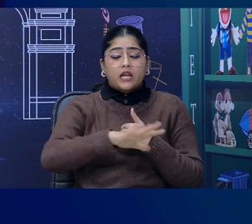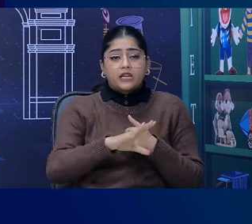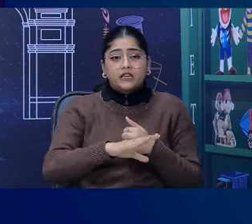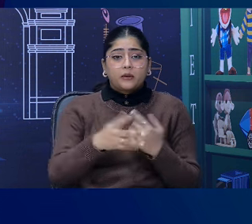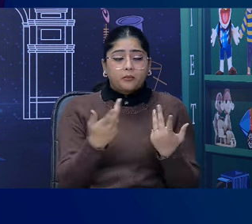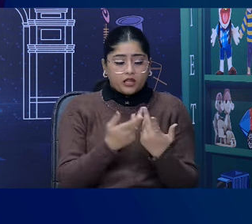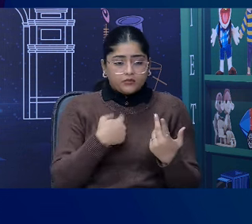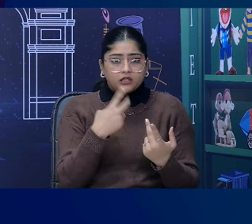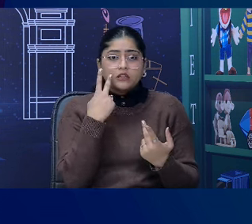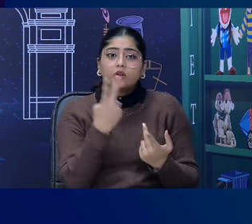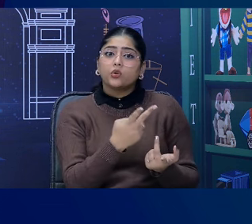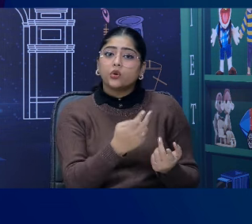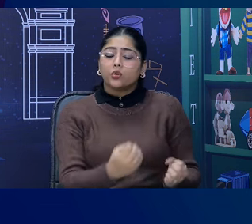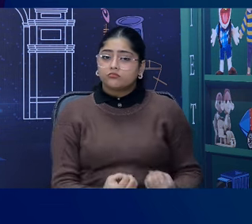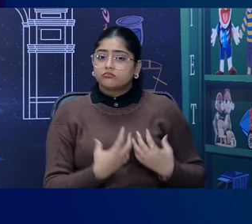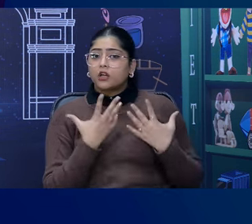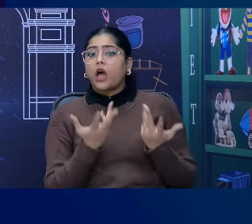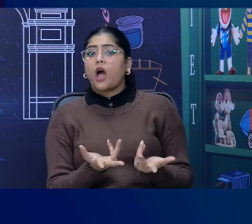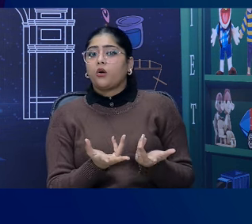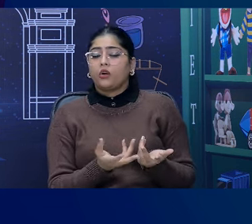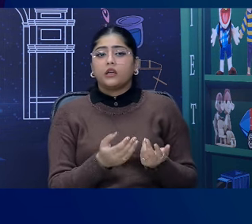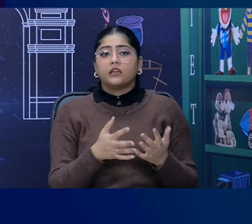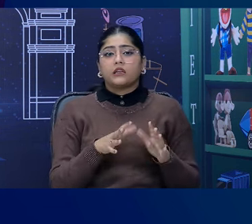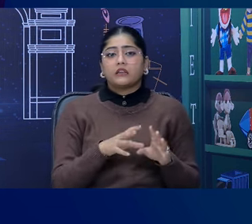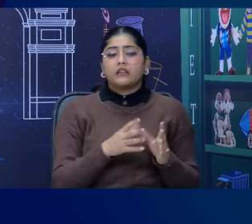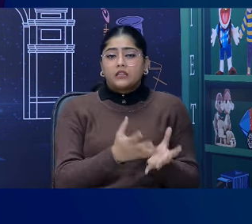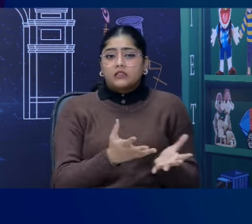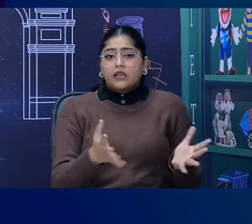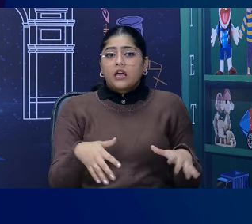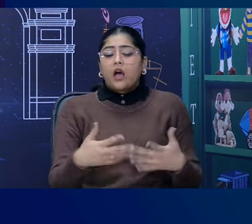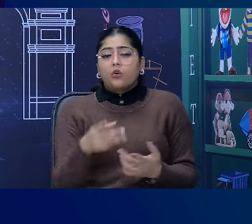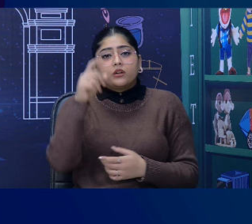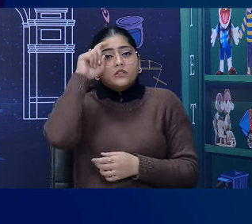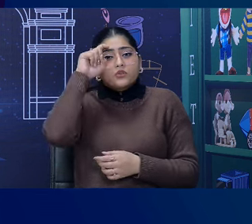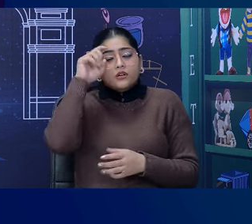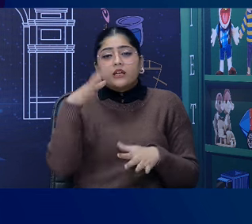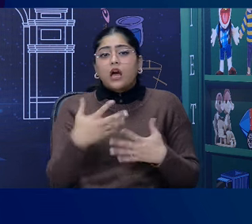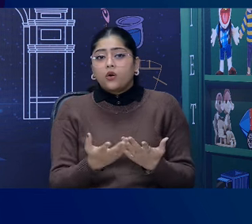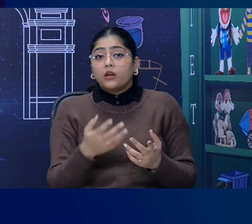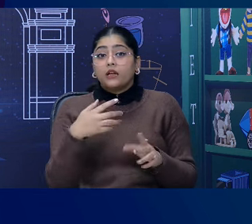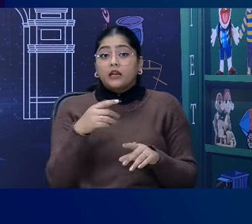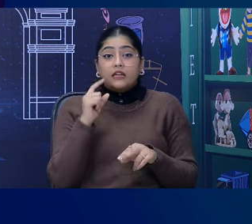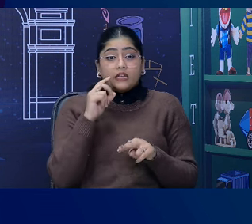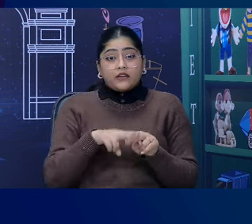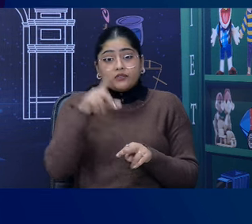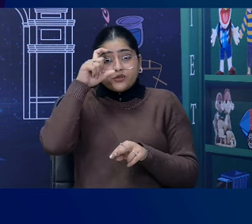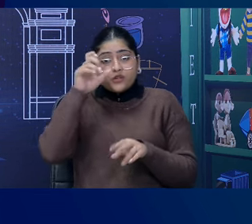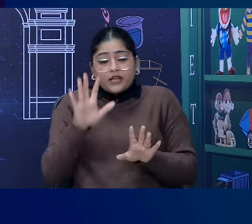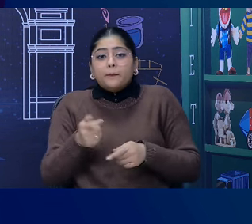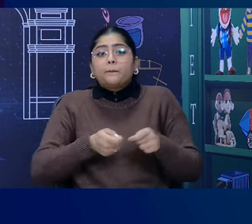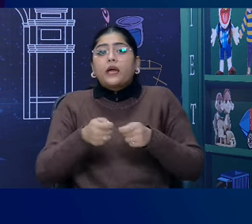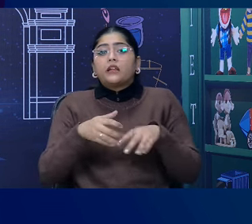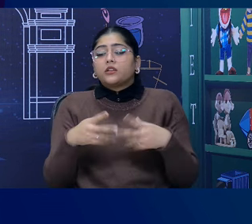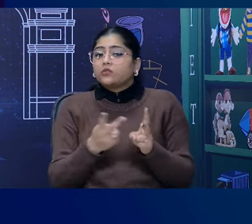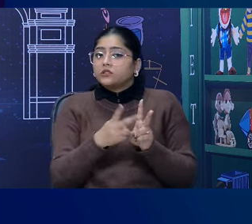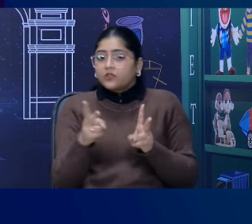है उसके रिसोर्सेस क्या है क्या-क्या चीजें हैं जिसके कारण हम वो स्ट्रेस को मैनेज कर सकते हैं और उसका हम स्ट्रेस अगर हम बोल